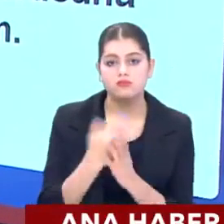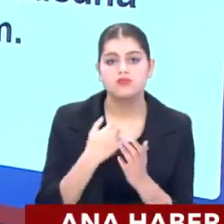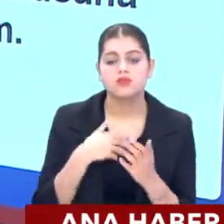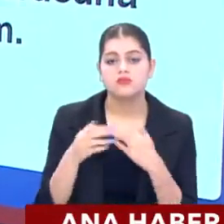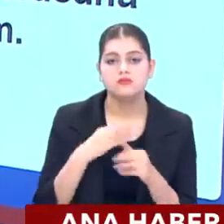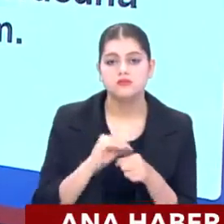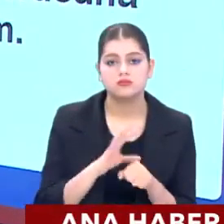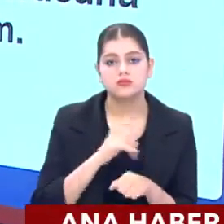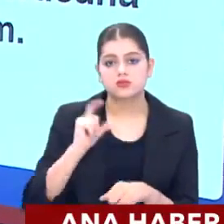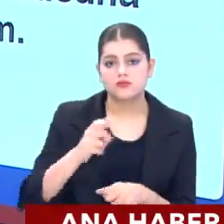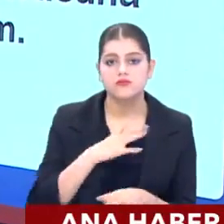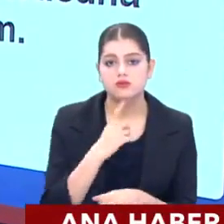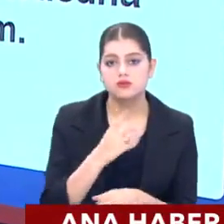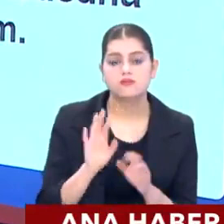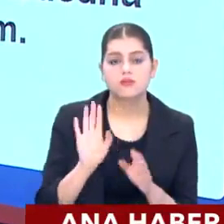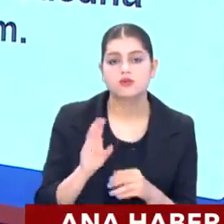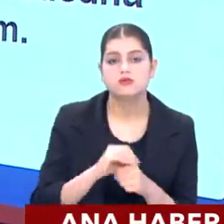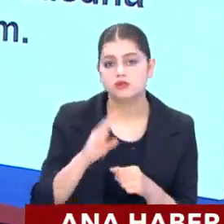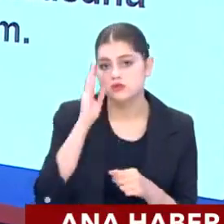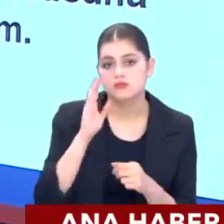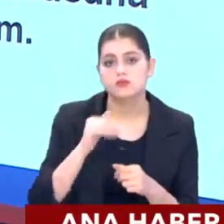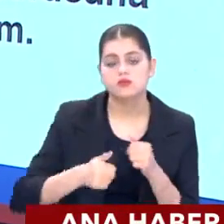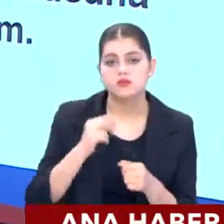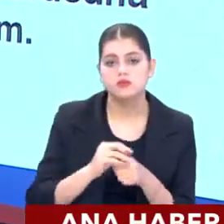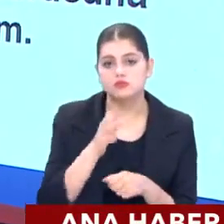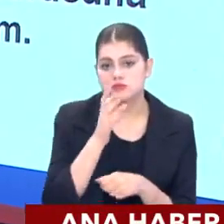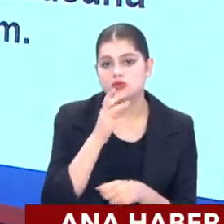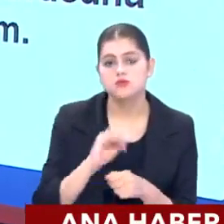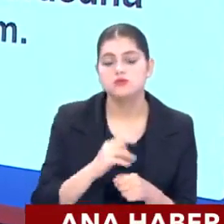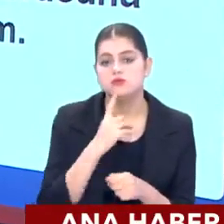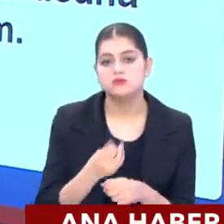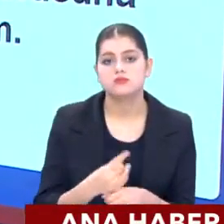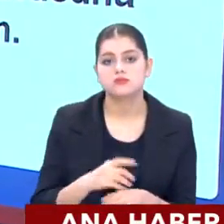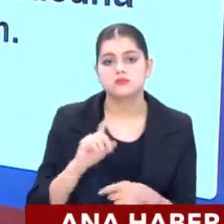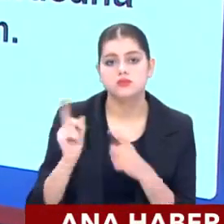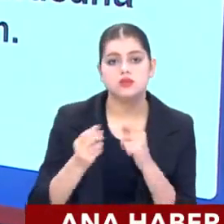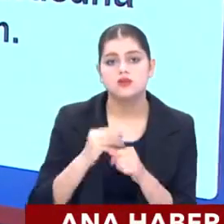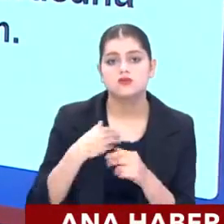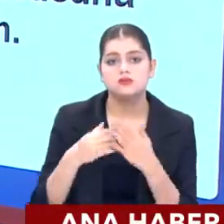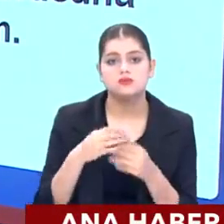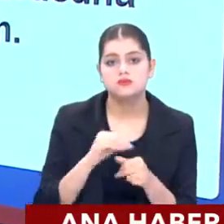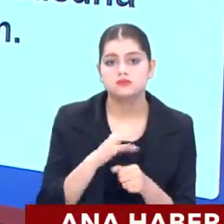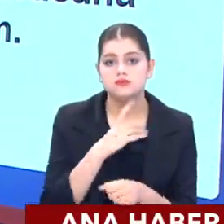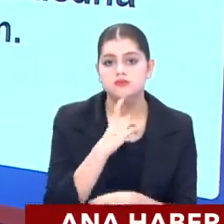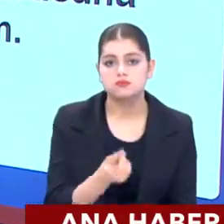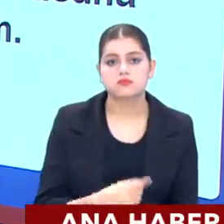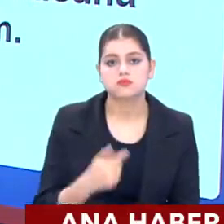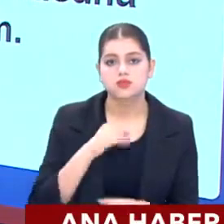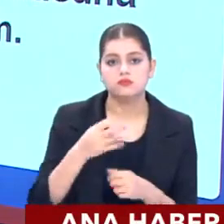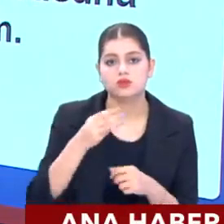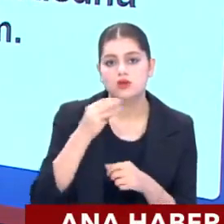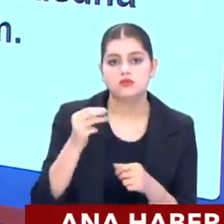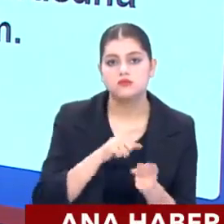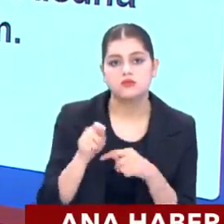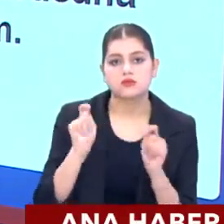ilgilendirmiyor diye cevap veriyor Pardon İstanbul'daki rakibimi biliyorum diğerleri beni ilgilendirmiyor diyor Bence bunu